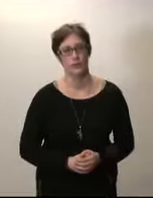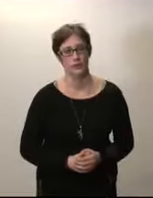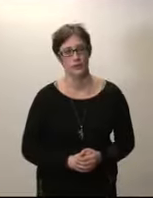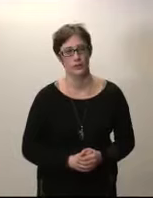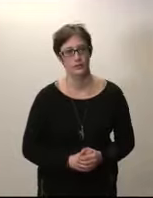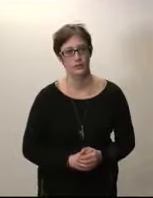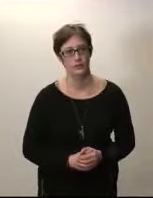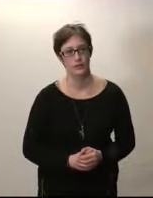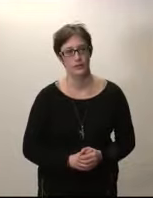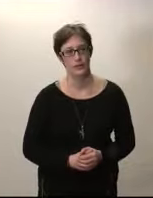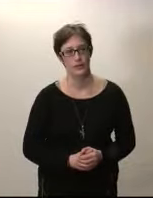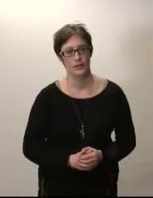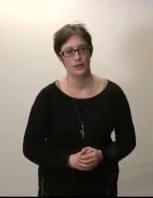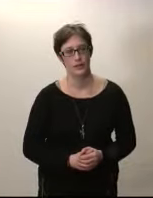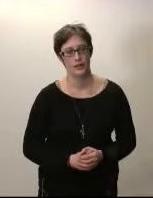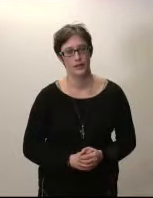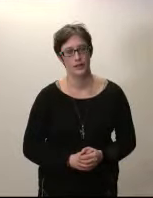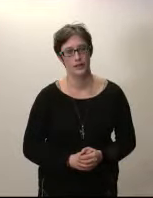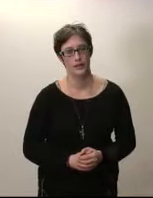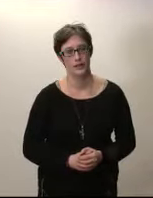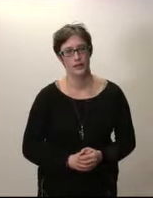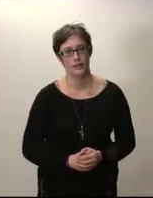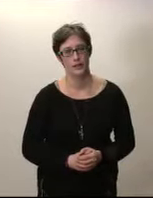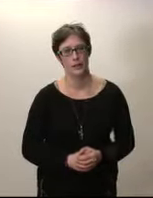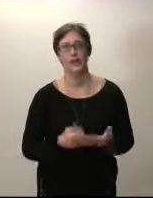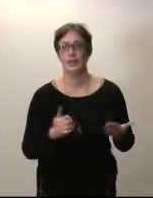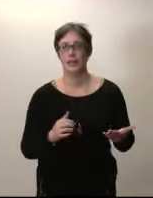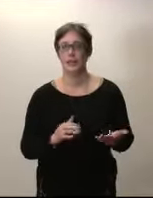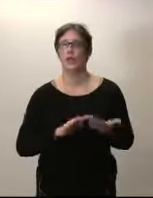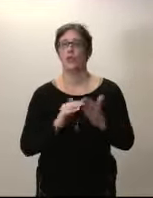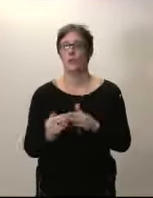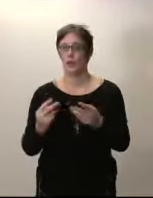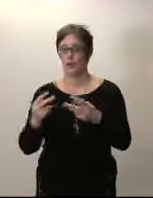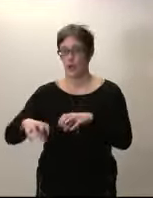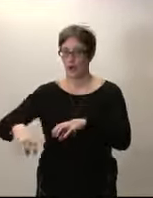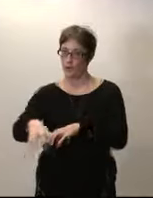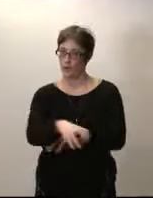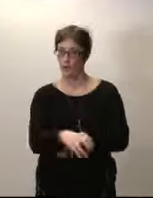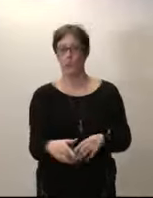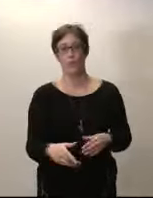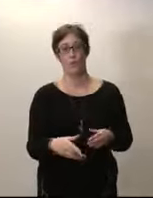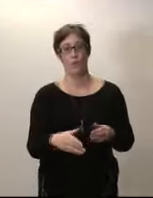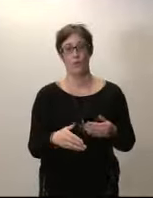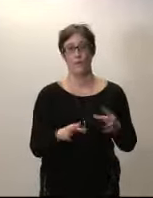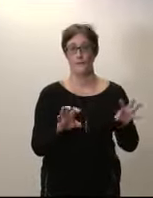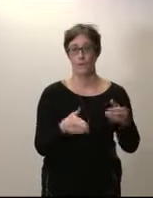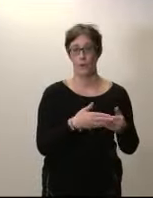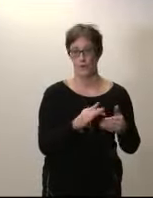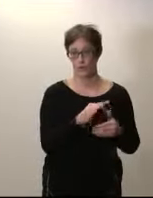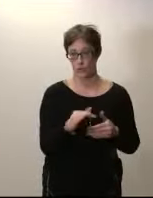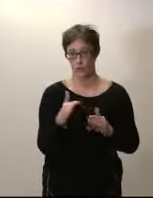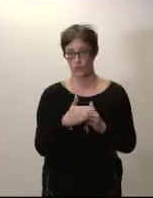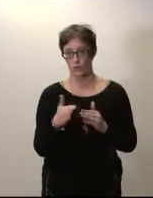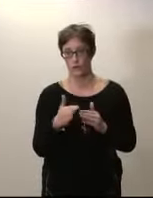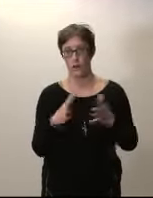Le premier adjoint. La communauté d'agglomération Porte de France Thionville a implanté en forêt communale